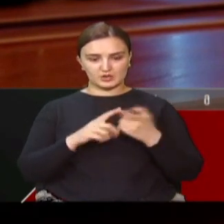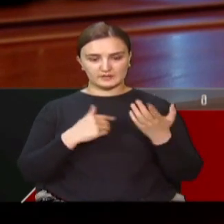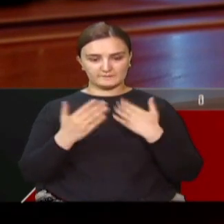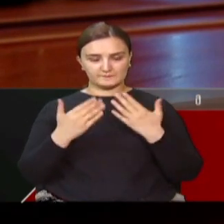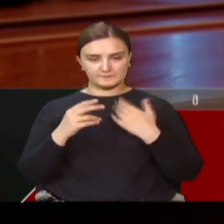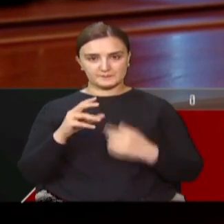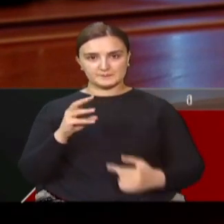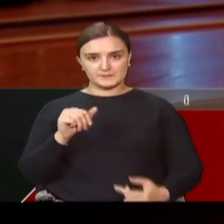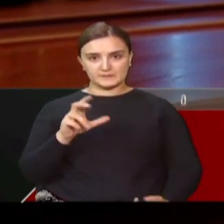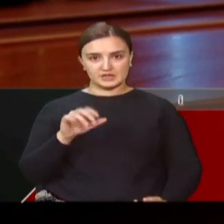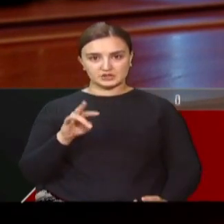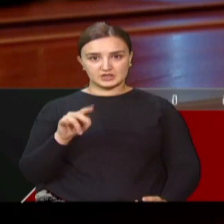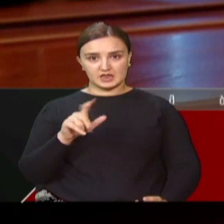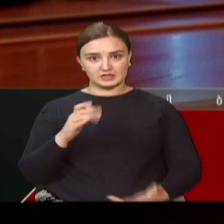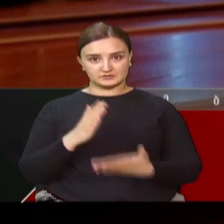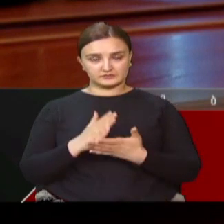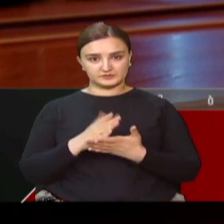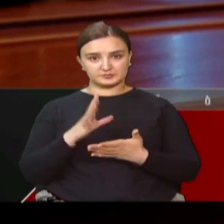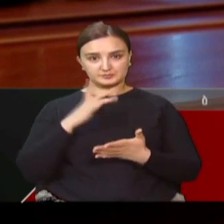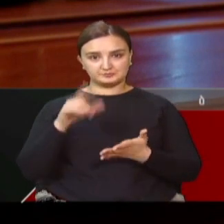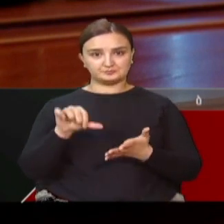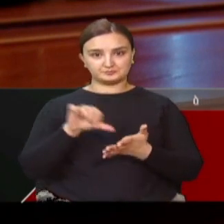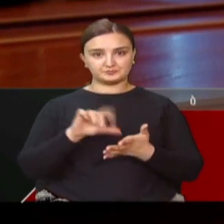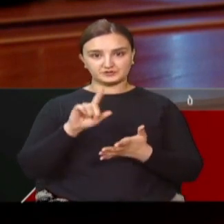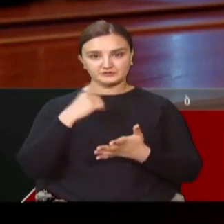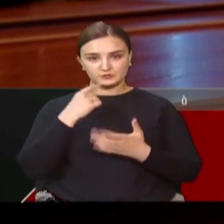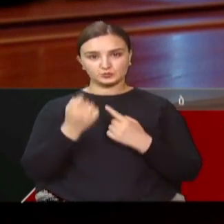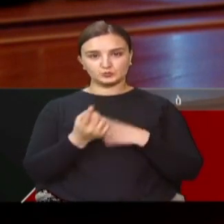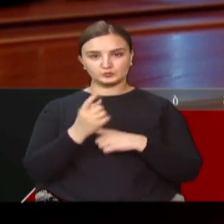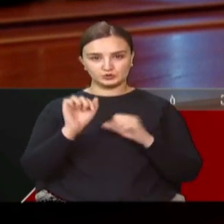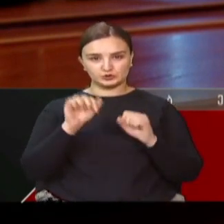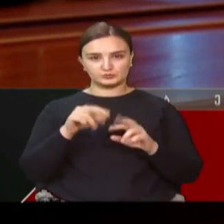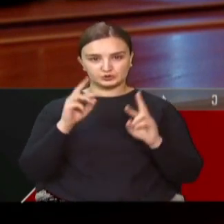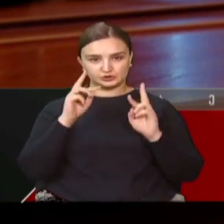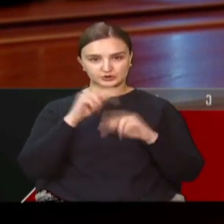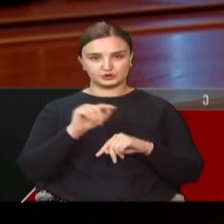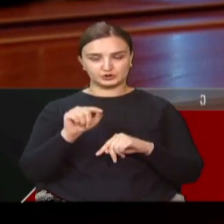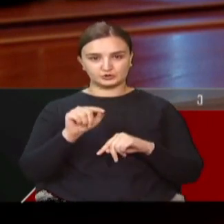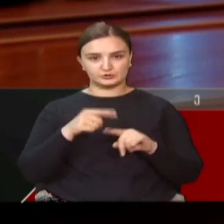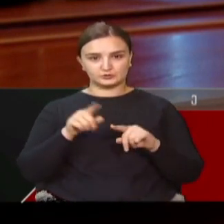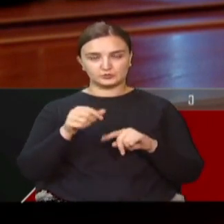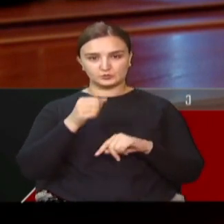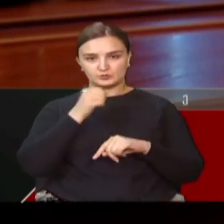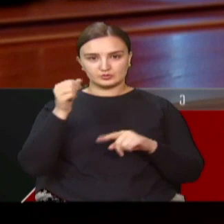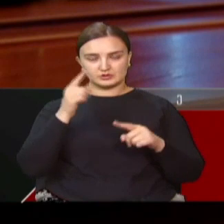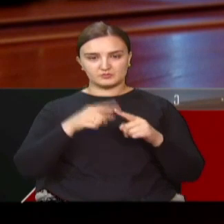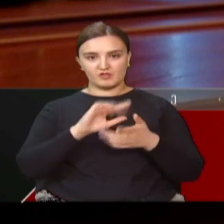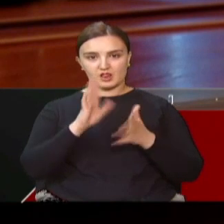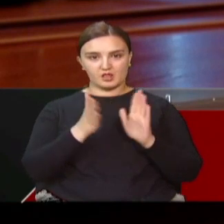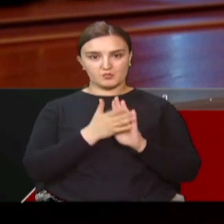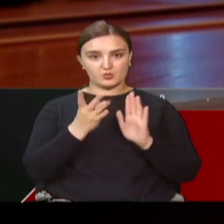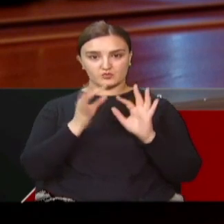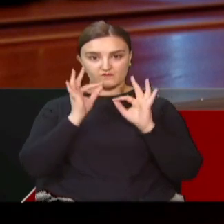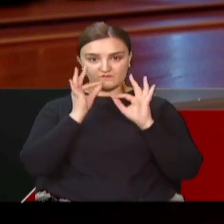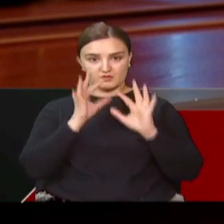ბატონ მანჯგალაძეს გააჩნია, ხა ჩემწირო გამოდიოდა, რომ რასაც იტყვის თურმე შეიძლება შეეშალოს, მაგრამ ის უფროსი ძმაა და ყველაფერი უნდა ვაპატიოთო